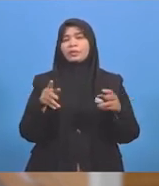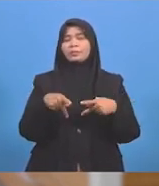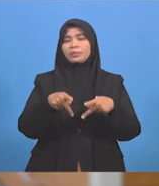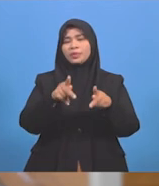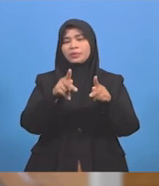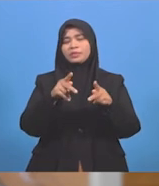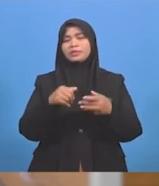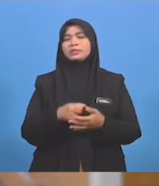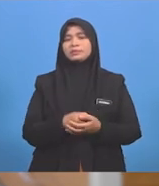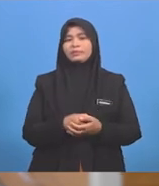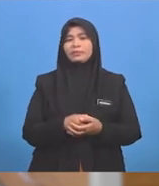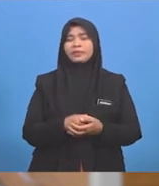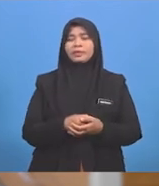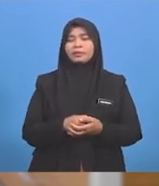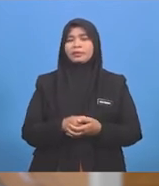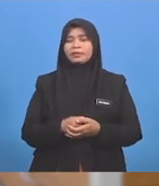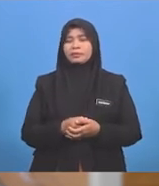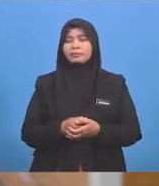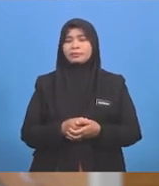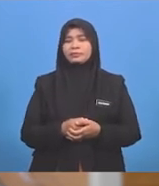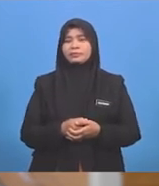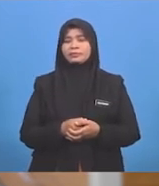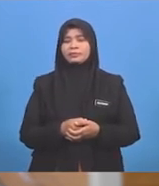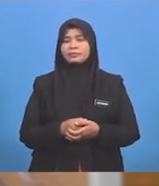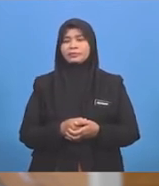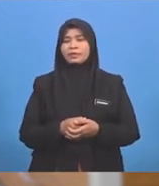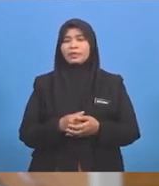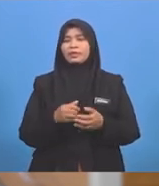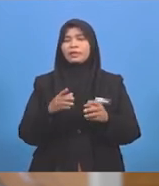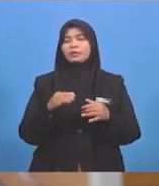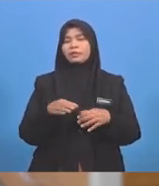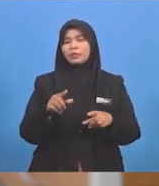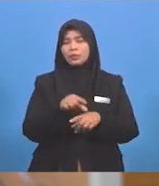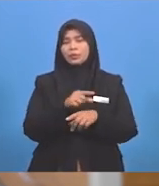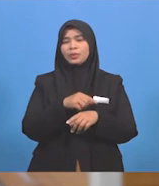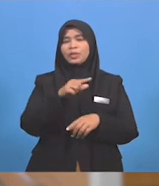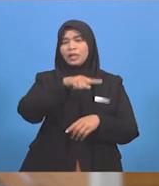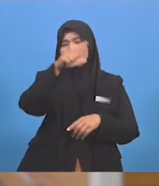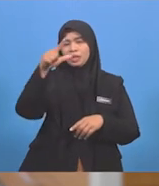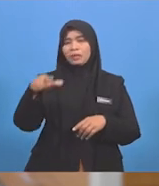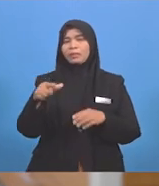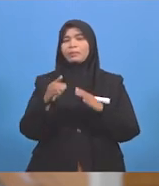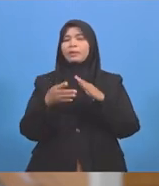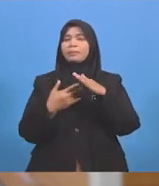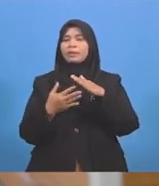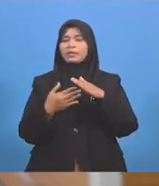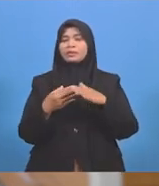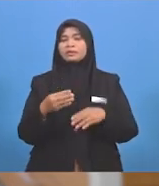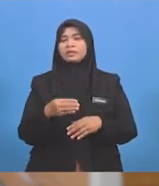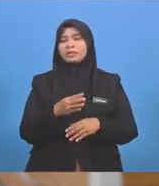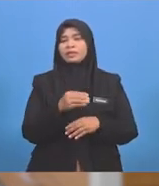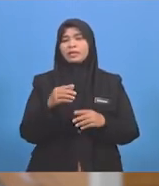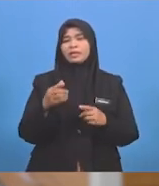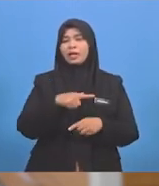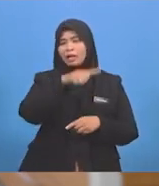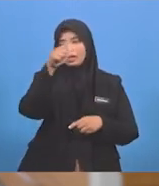tentu pelakuran dan haba pendam tentu penguapan melalui lengkung pemanasan dan